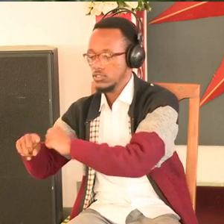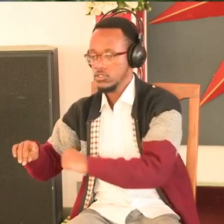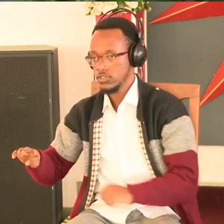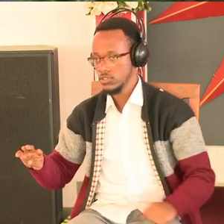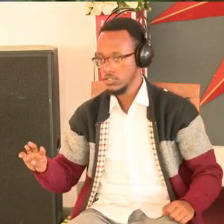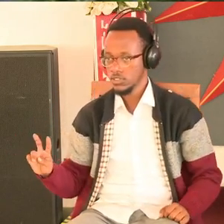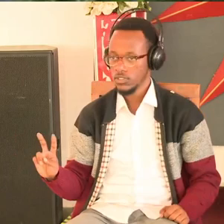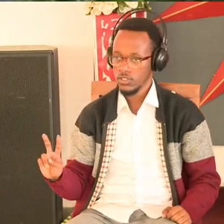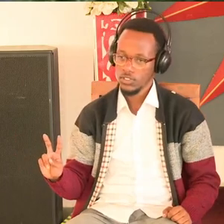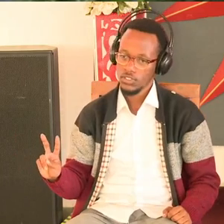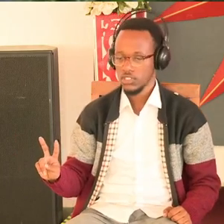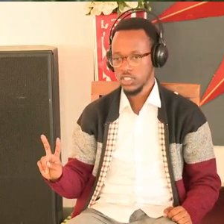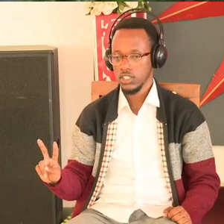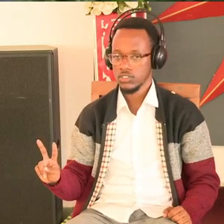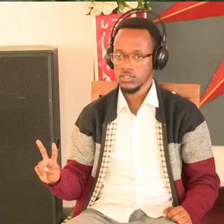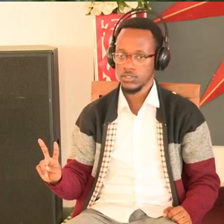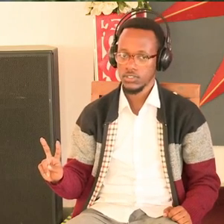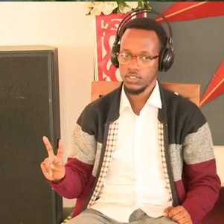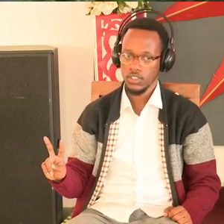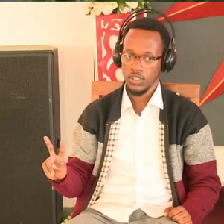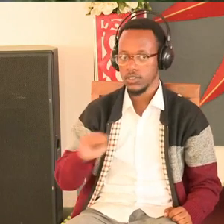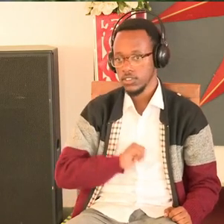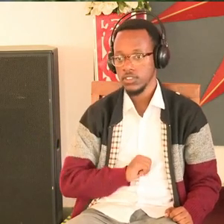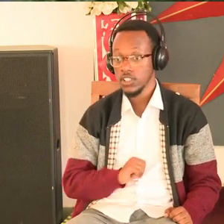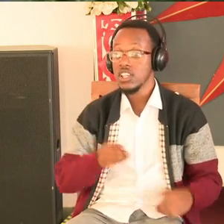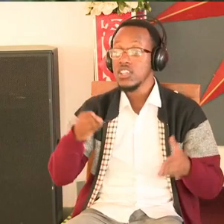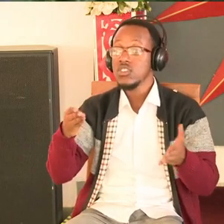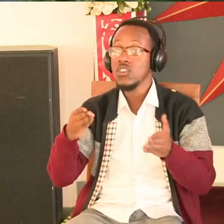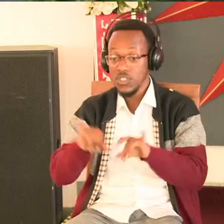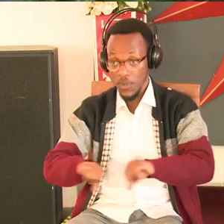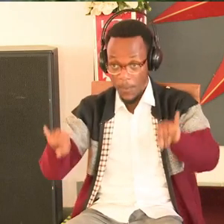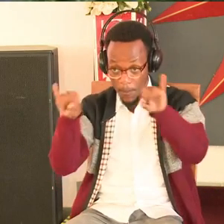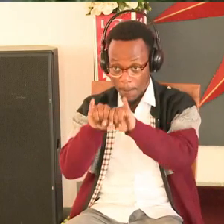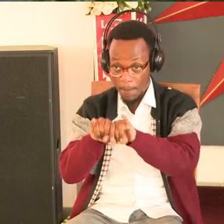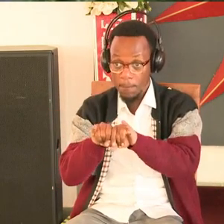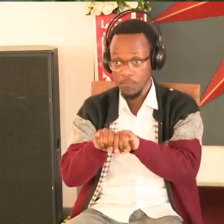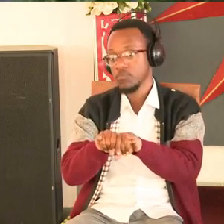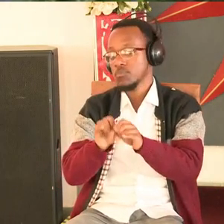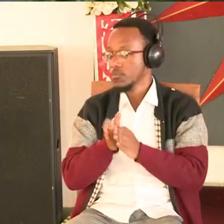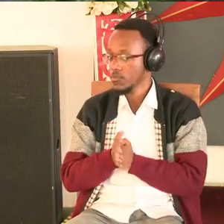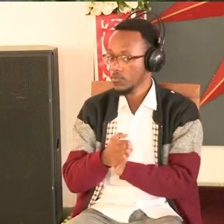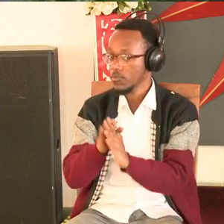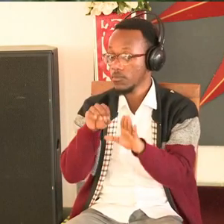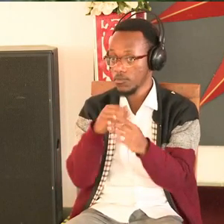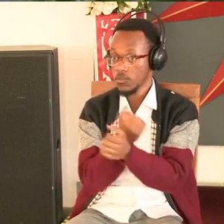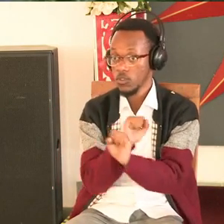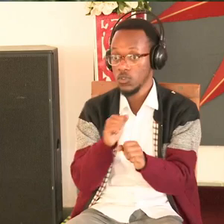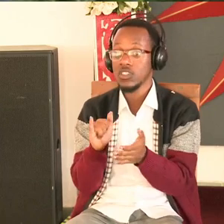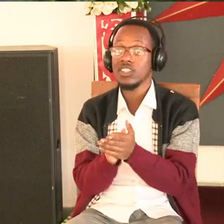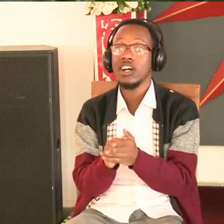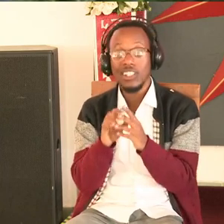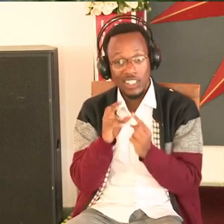l'histoire du Sabbat. Non seulement pour moi, c'était un jour